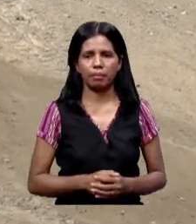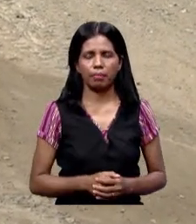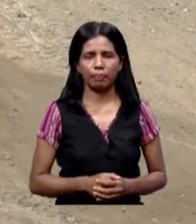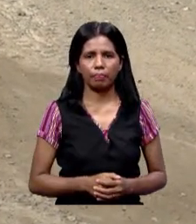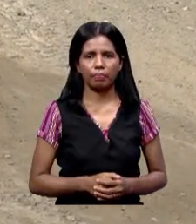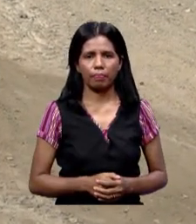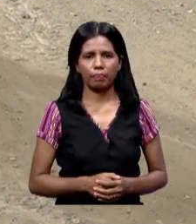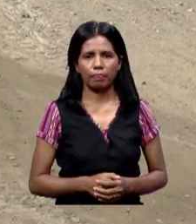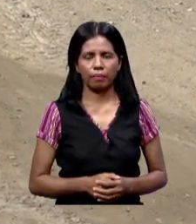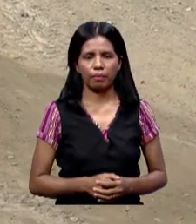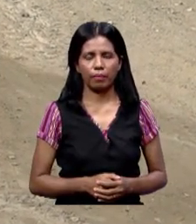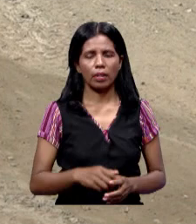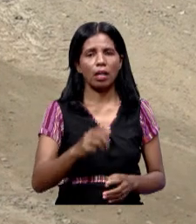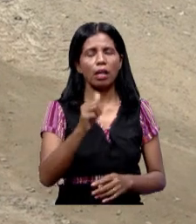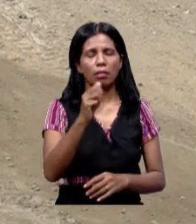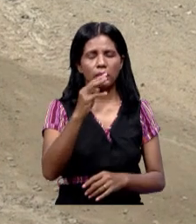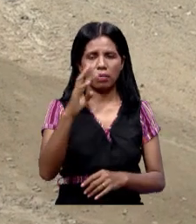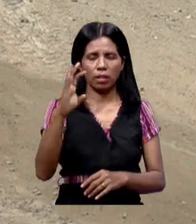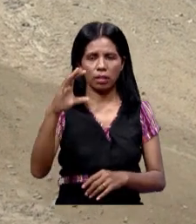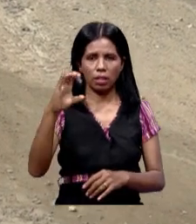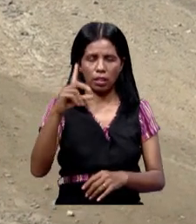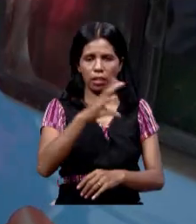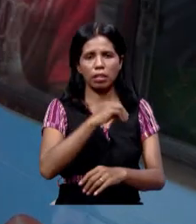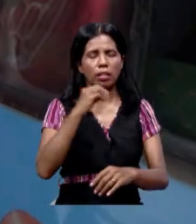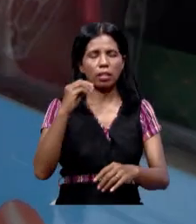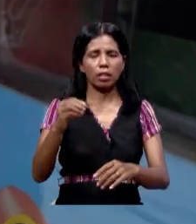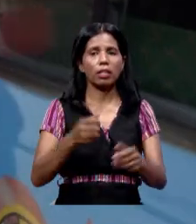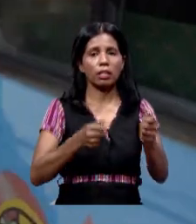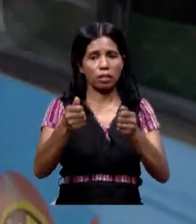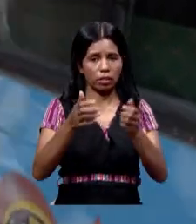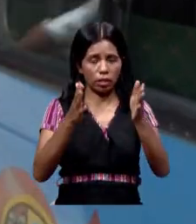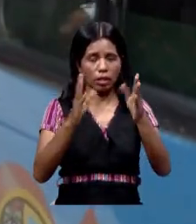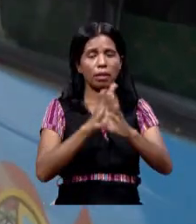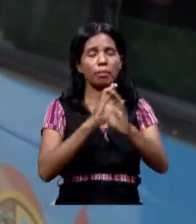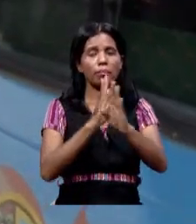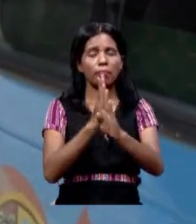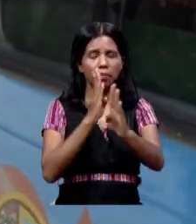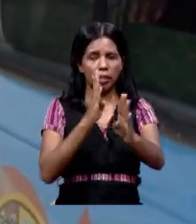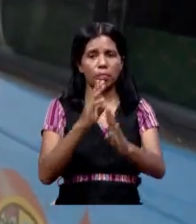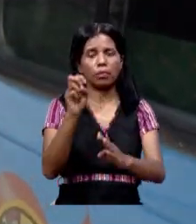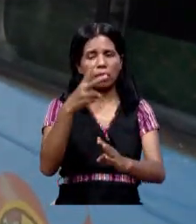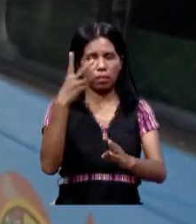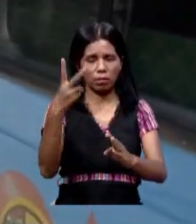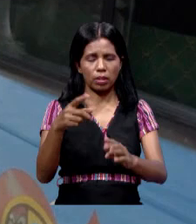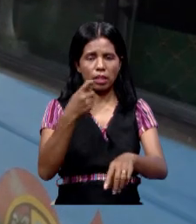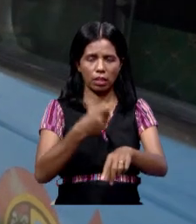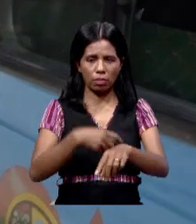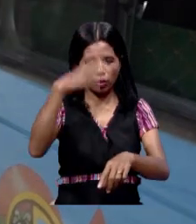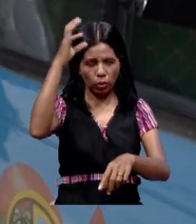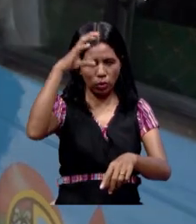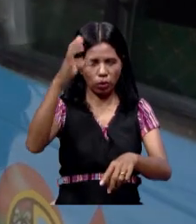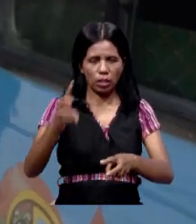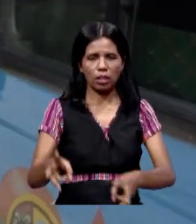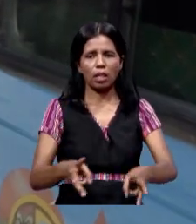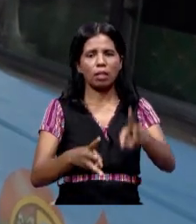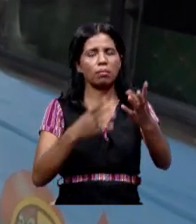Marcelino de Jesus Mendonça, motorista microlet 012, reconhece e a tempo udang condição dalam ba Cristo Rei ladia, odi